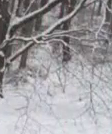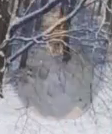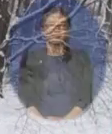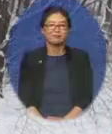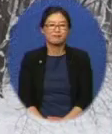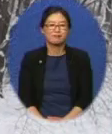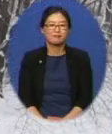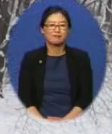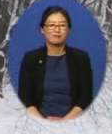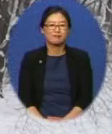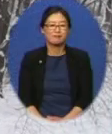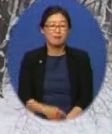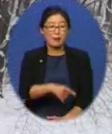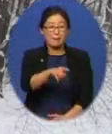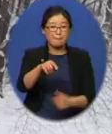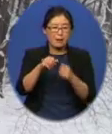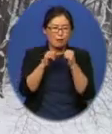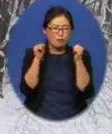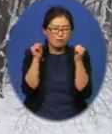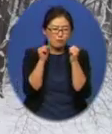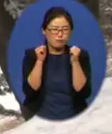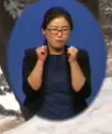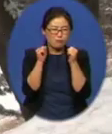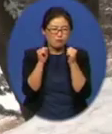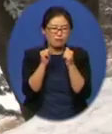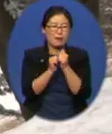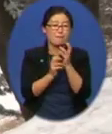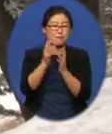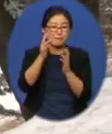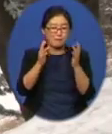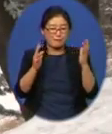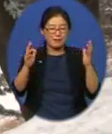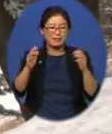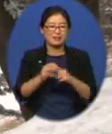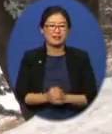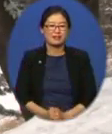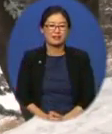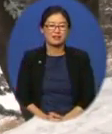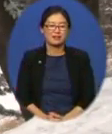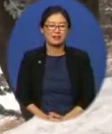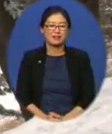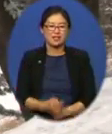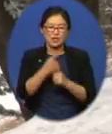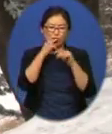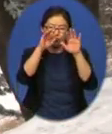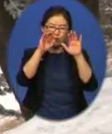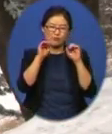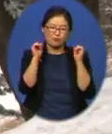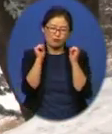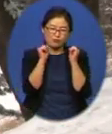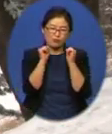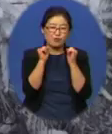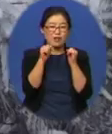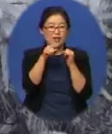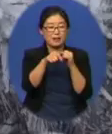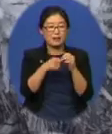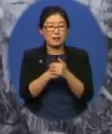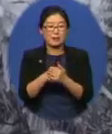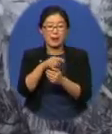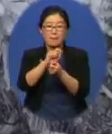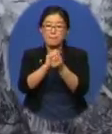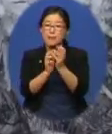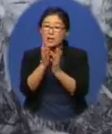어느덧 산천은 동토의 땅으로 변해버렸고 혹독한 설안 속에서 들꽃은 끈질긴